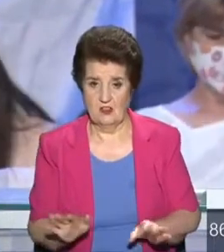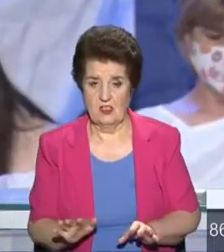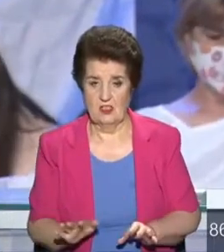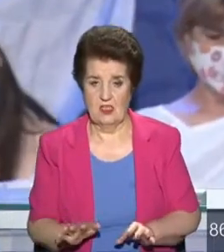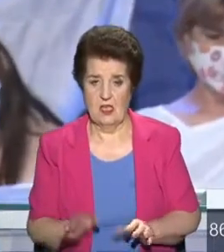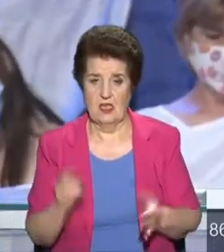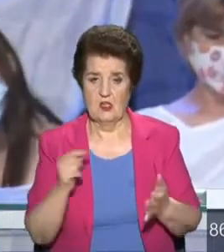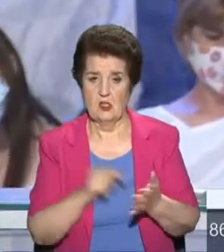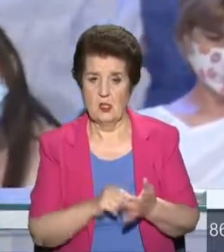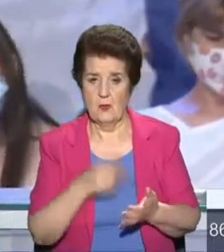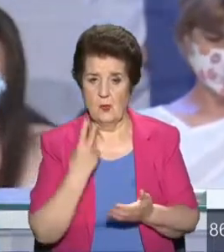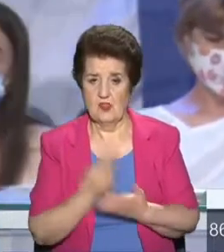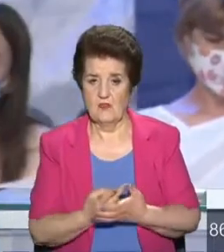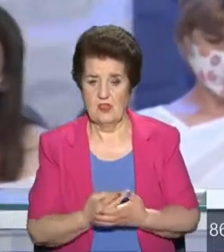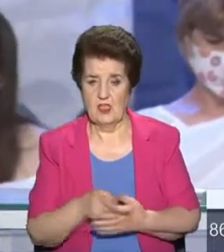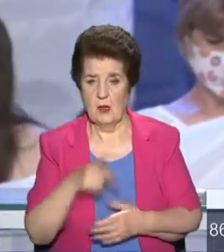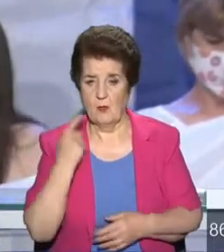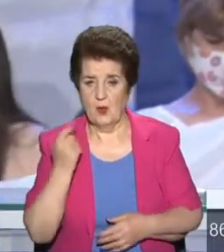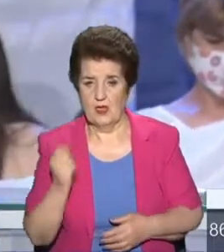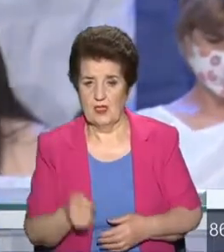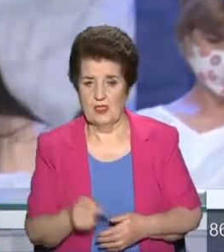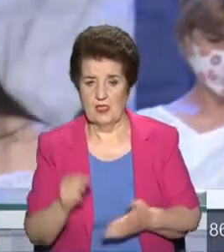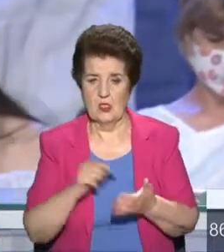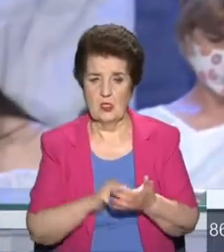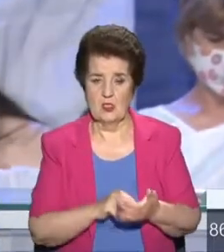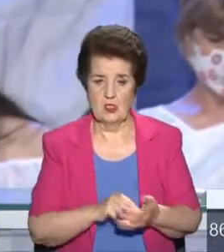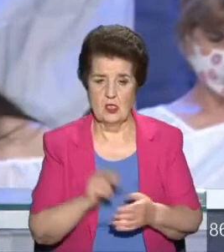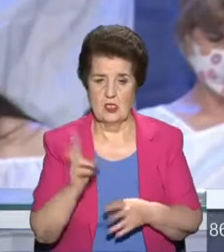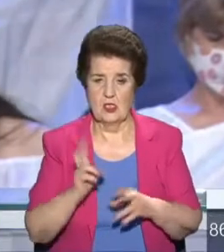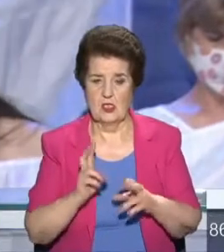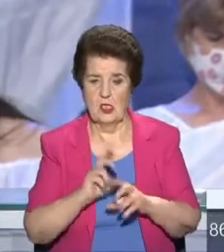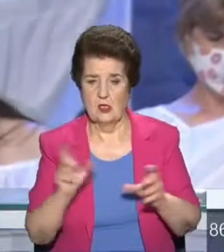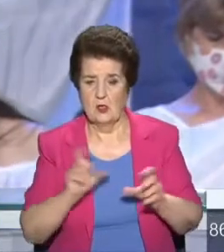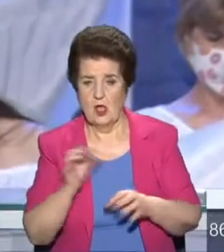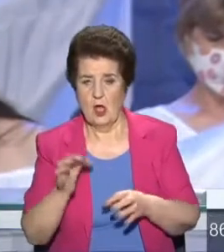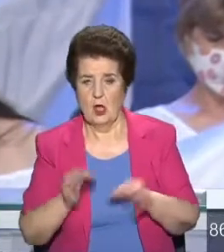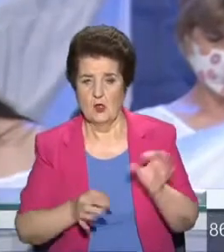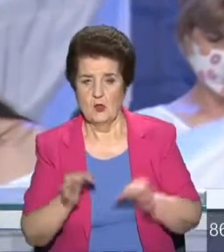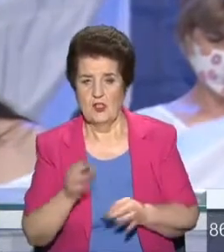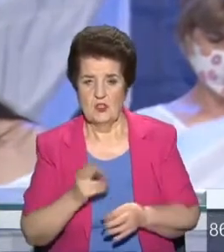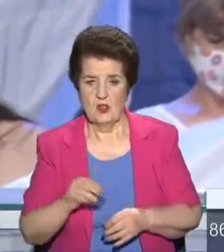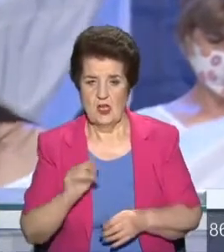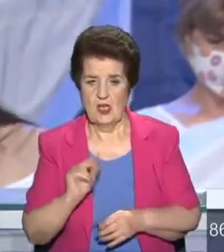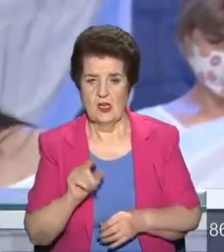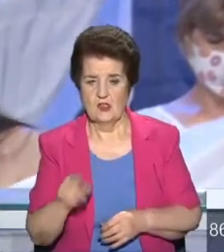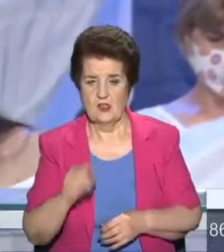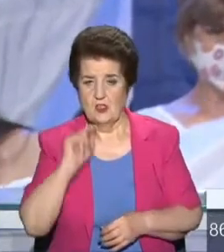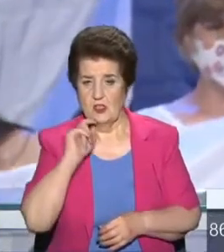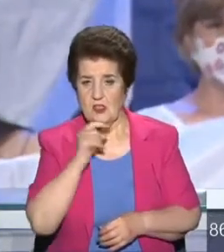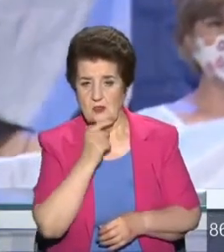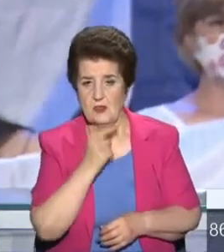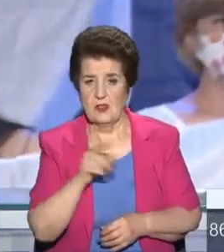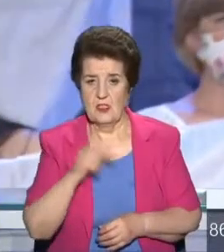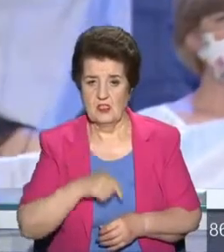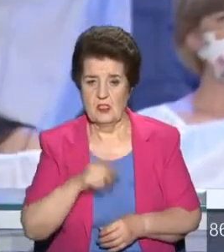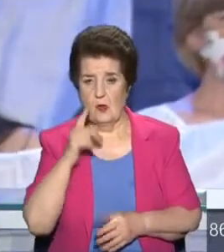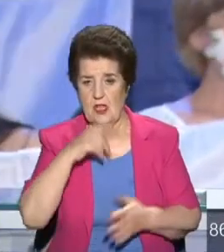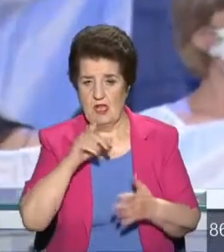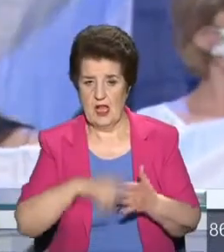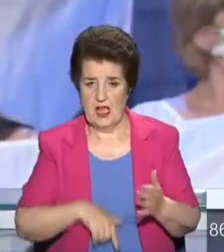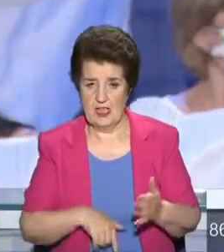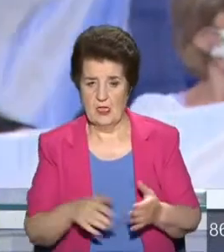vedere politic nici din punct de vedere este totdeauna judiciar și lichid nici din punct de vedere economic Iată De ce noi credem că